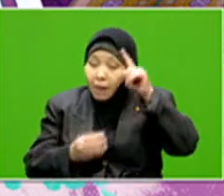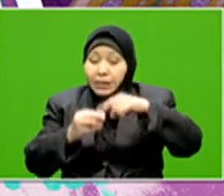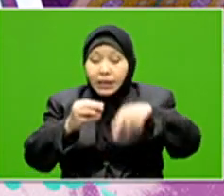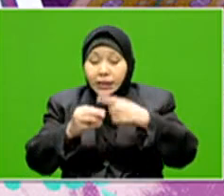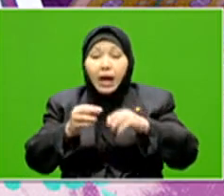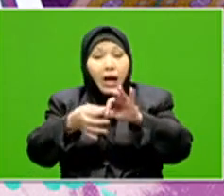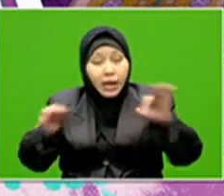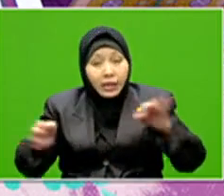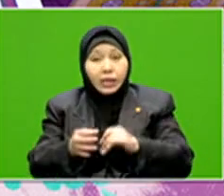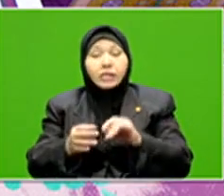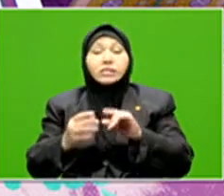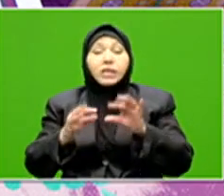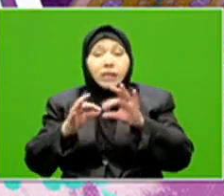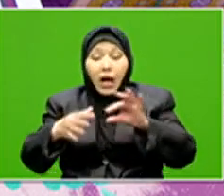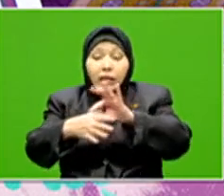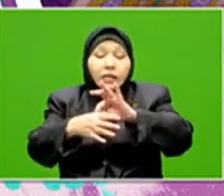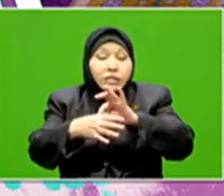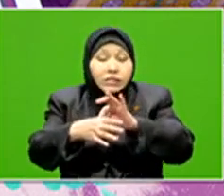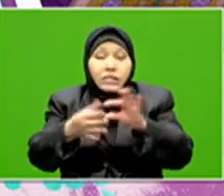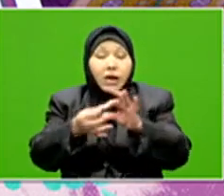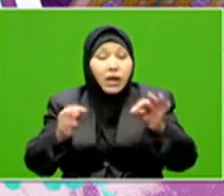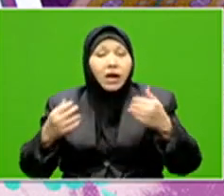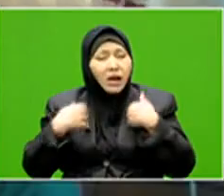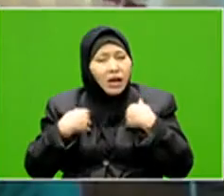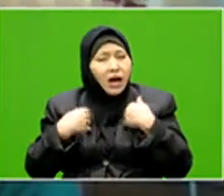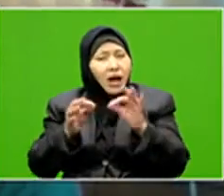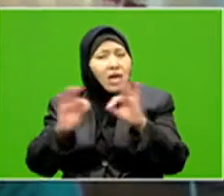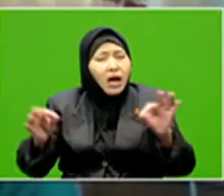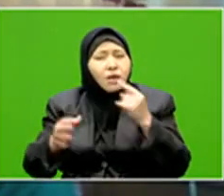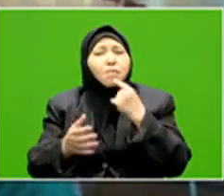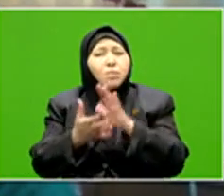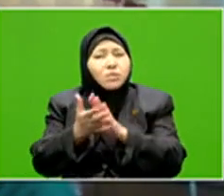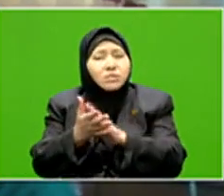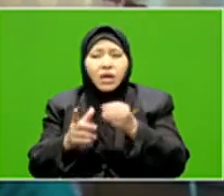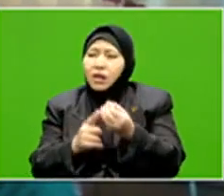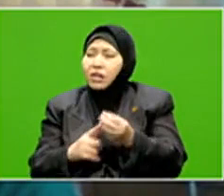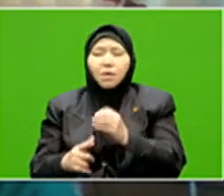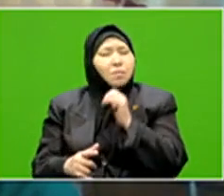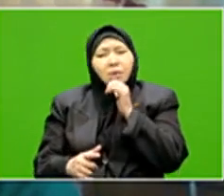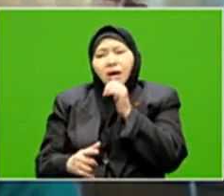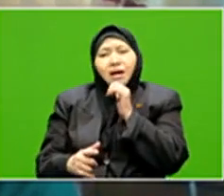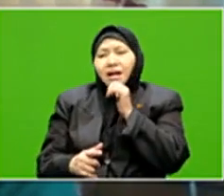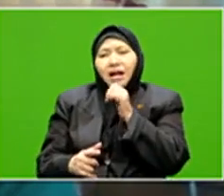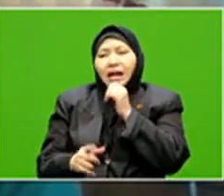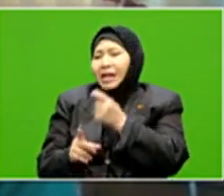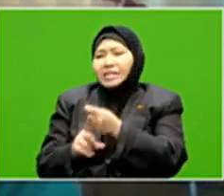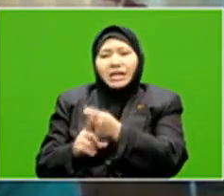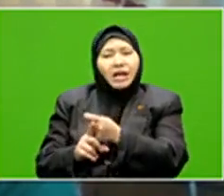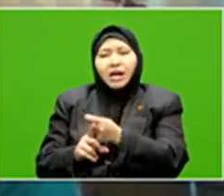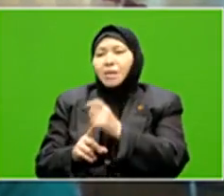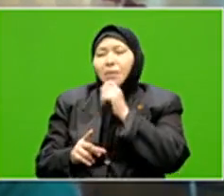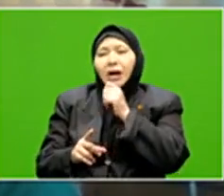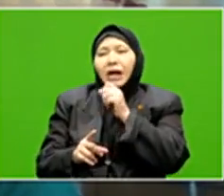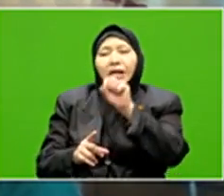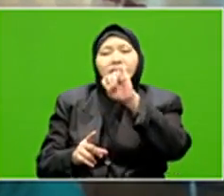kena faham konteks ayat ni, adakah ianya ayat pujian ataupun ayat yang disebutkan sebagai ejekan ataupun